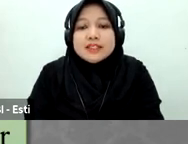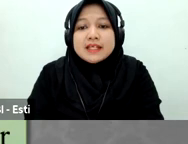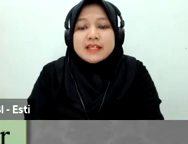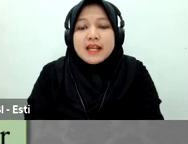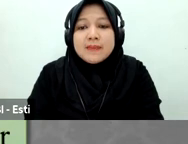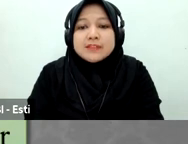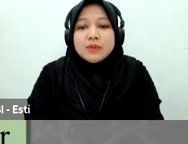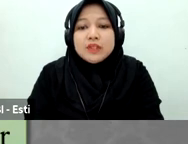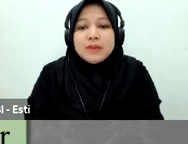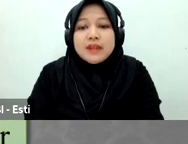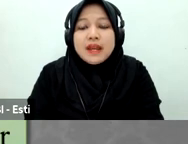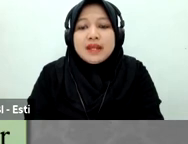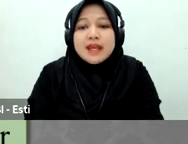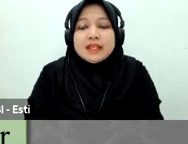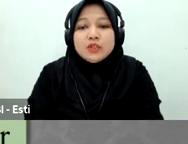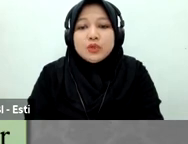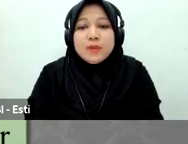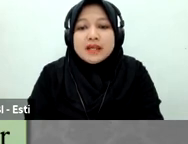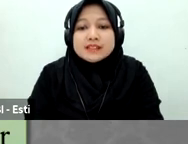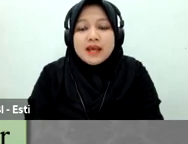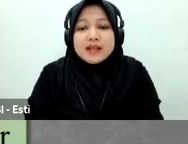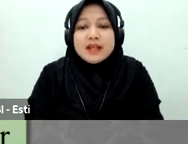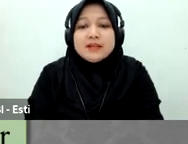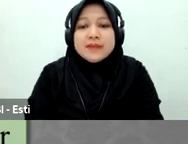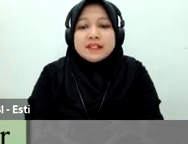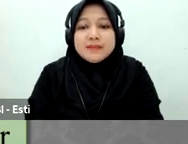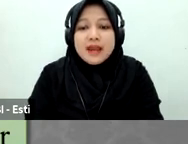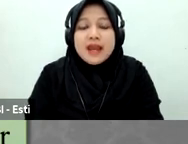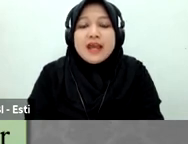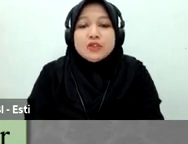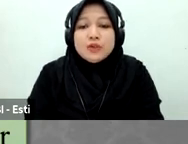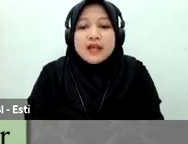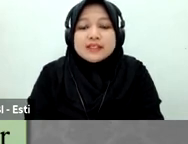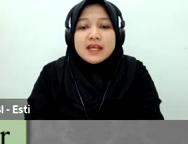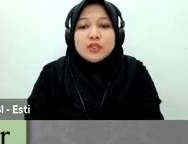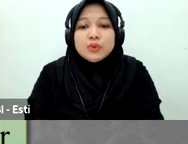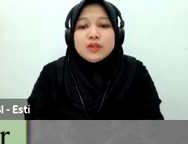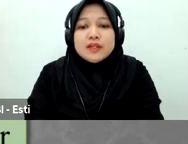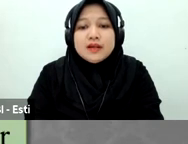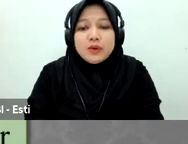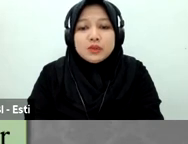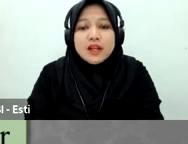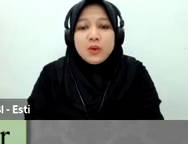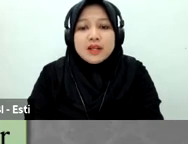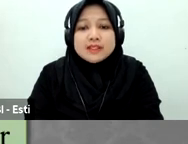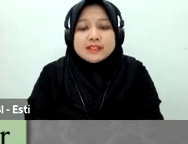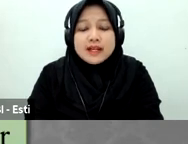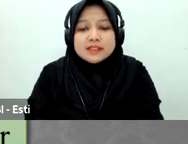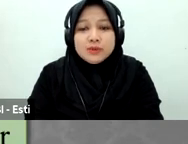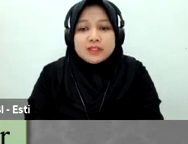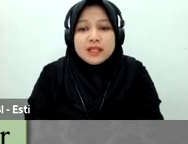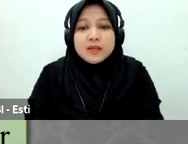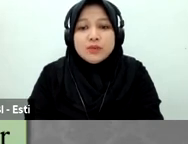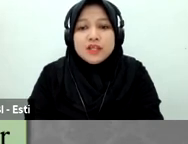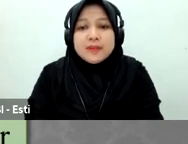disitu dijelaskan apa sebetulnya perbedaan dari jurubahasa dan penerjemah jurubahasa itu dia waktunya dilakukan